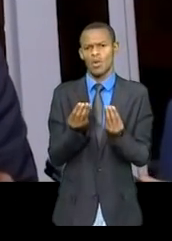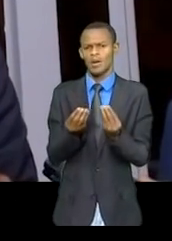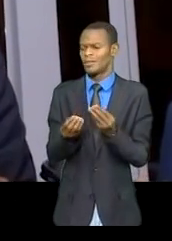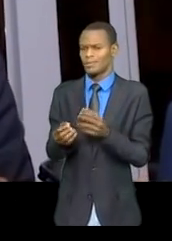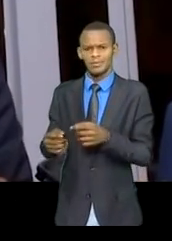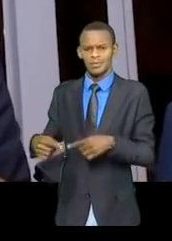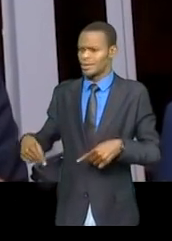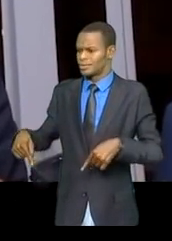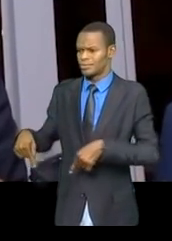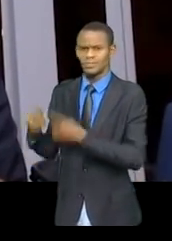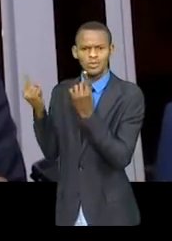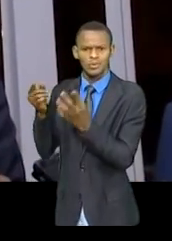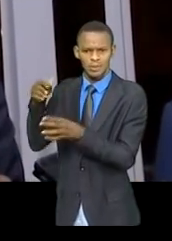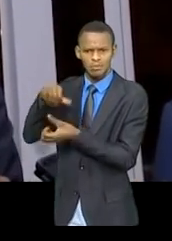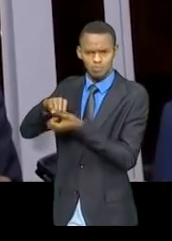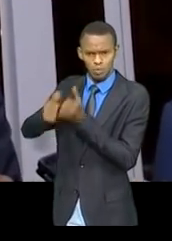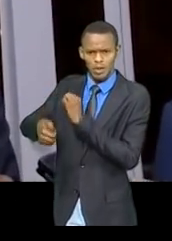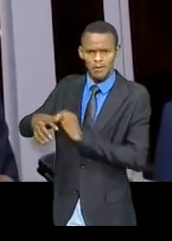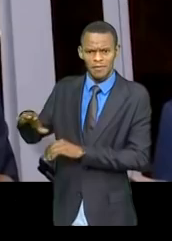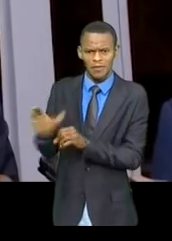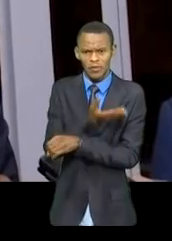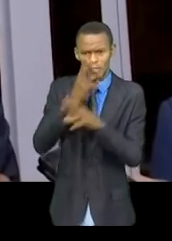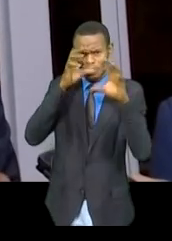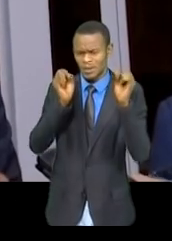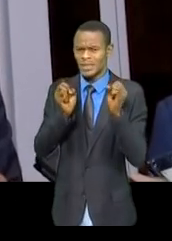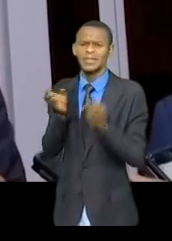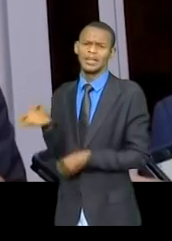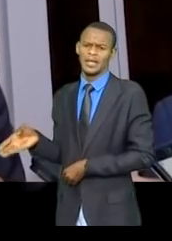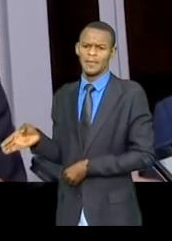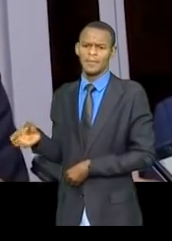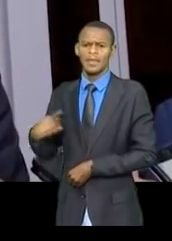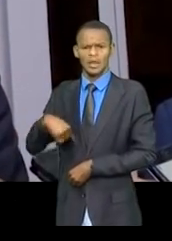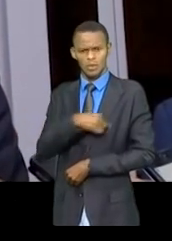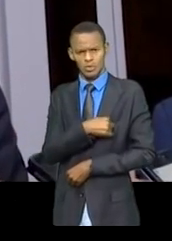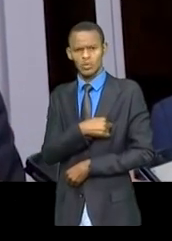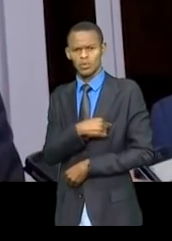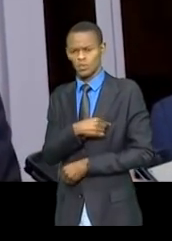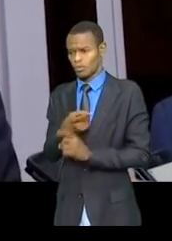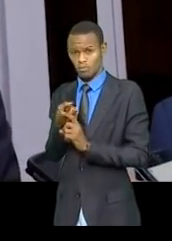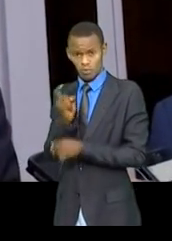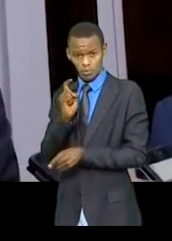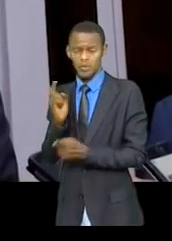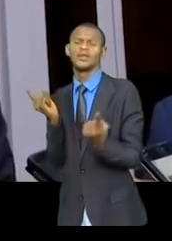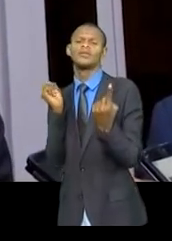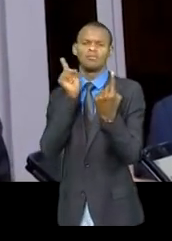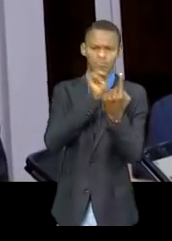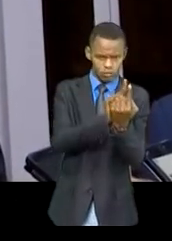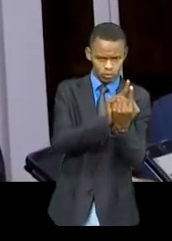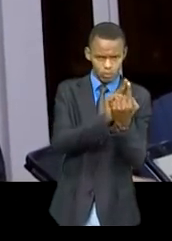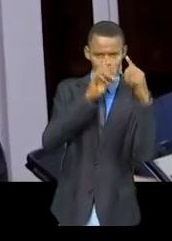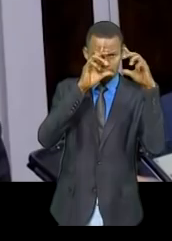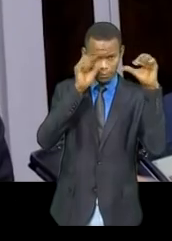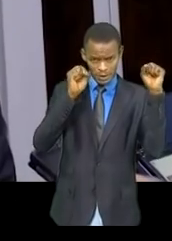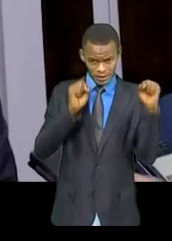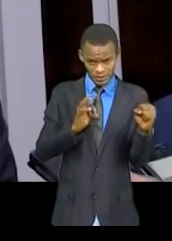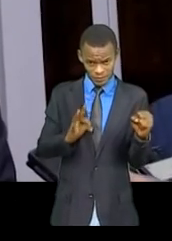nom auprès de son frère pour pouvoir lui donner l'ensemble des éléments d'appréciation de ce qui s'est passé au